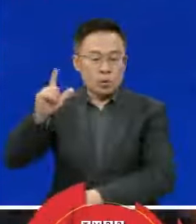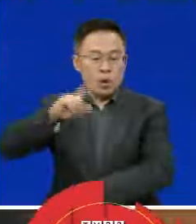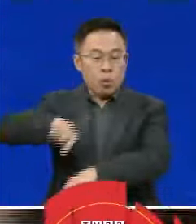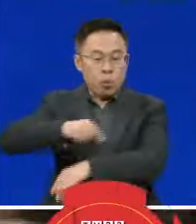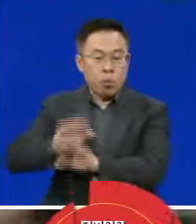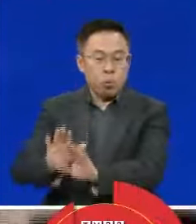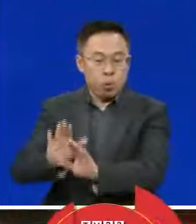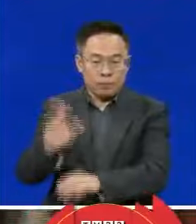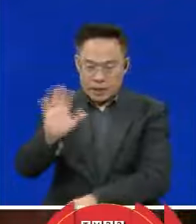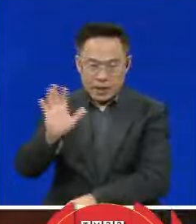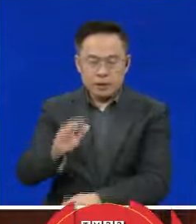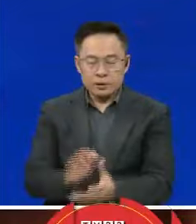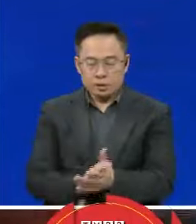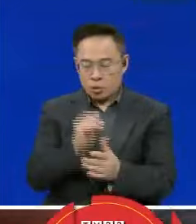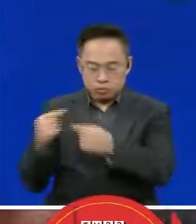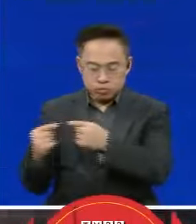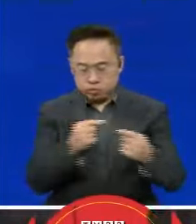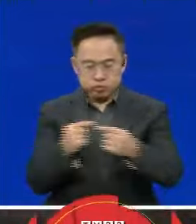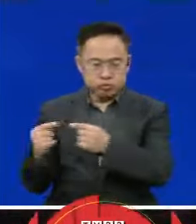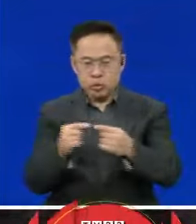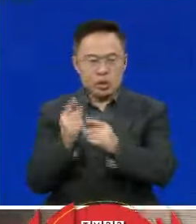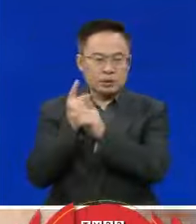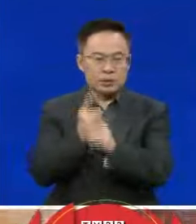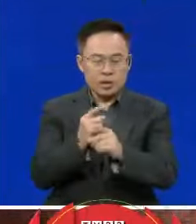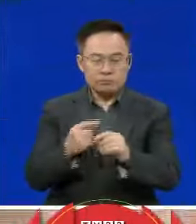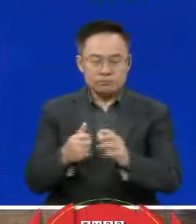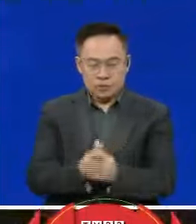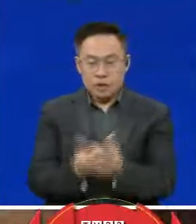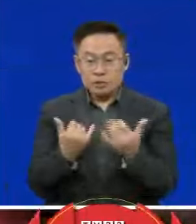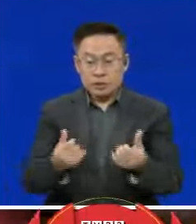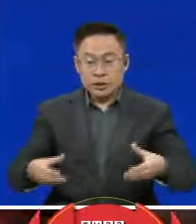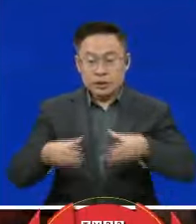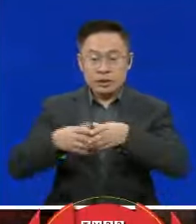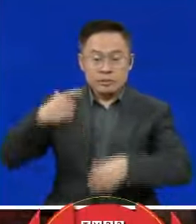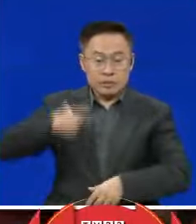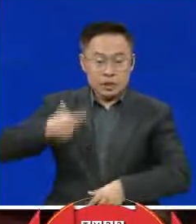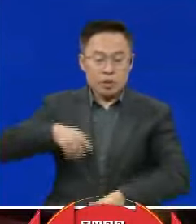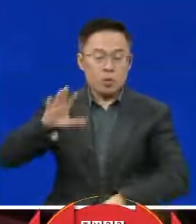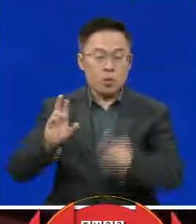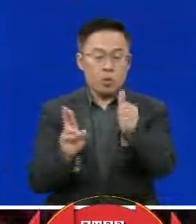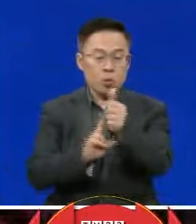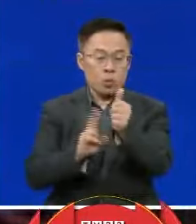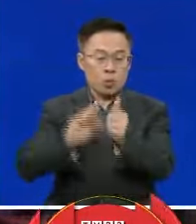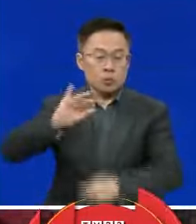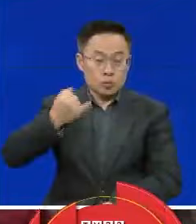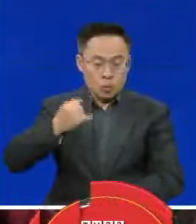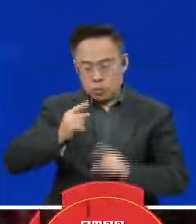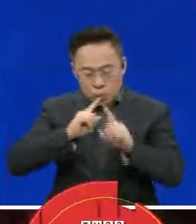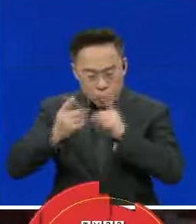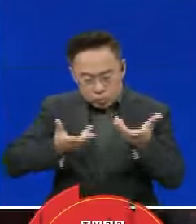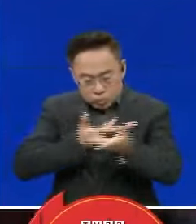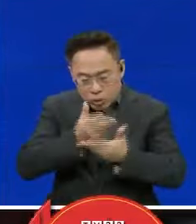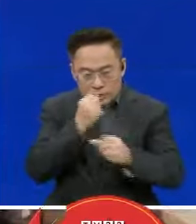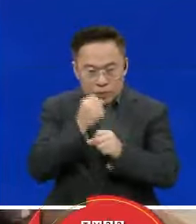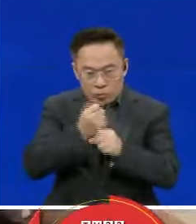จะเรียกว่าดองกันลำบากเหมือนกันนะ คือวันนี้เองทีมทนายความของบิ๊กโจ๊กเองเขาจะมีการพูดคุยหารือนะคะคุณวราชัน